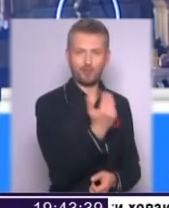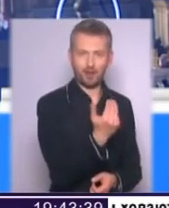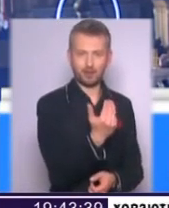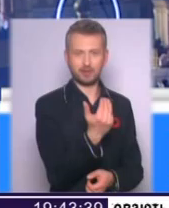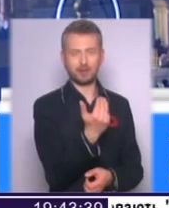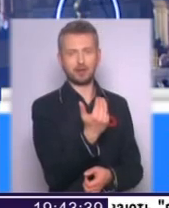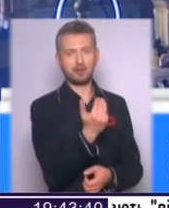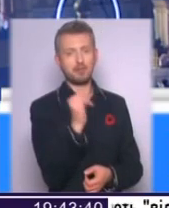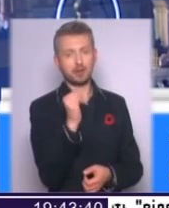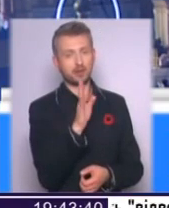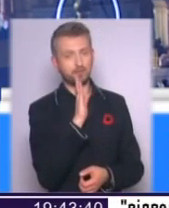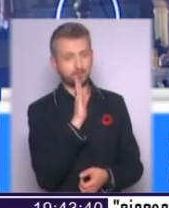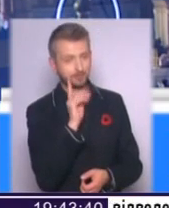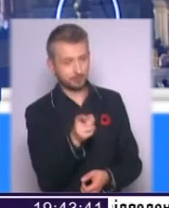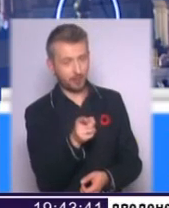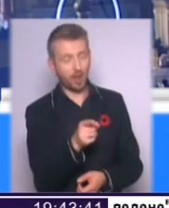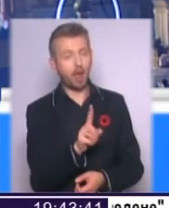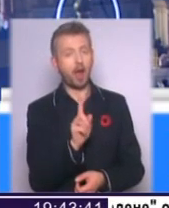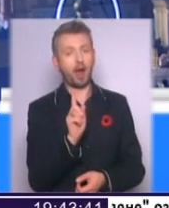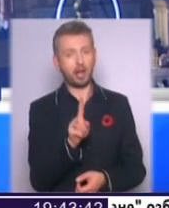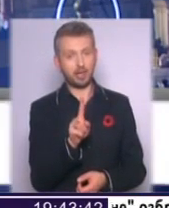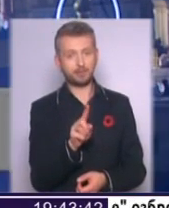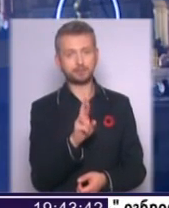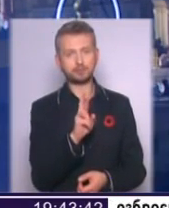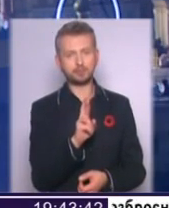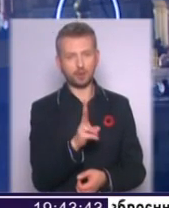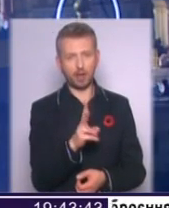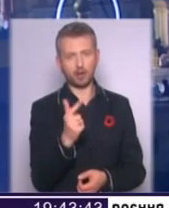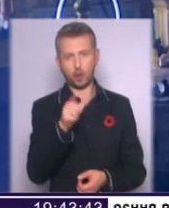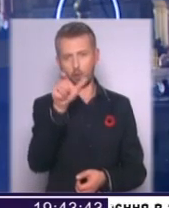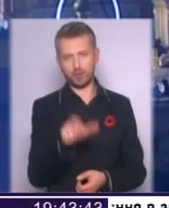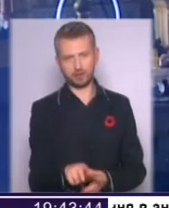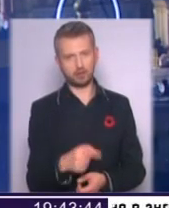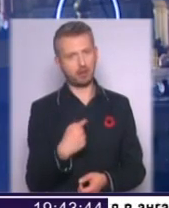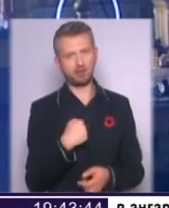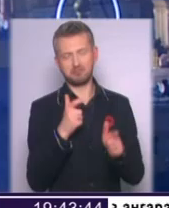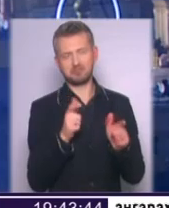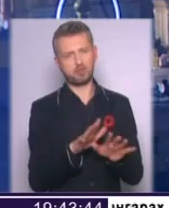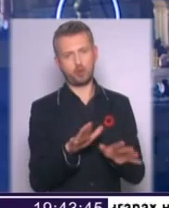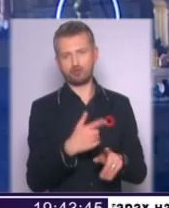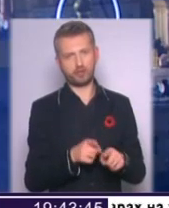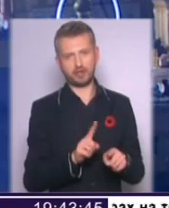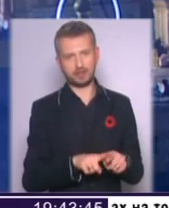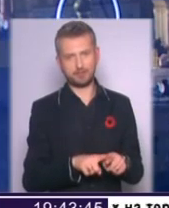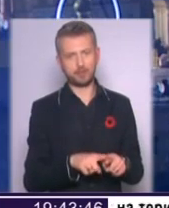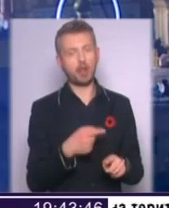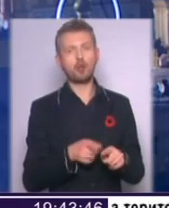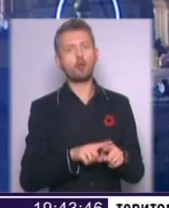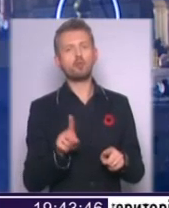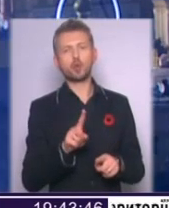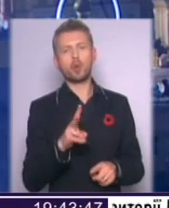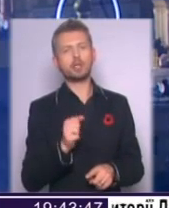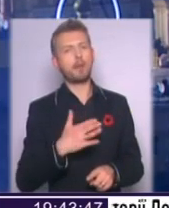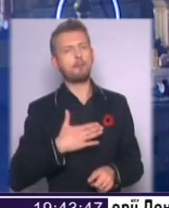шановну глядачку, так, але як громадянин я не погоджуся з цим. Так. Тому що, на мій